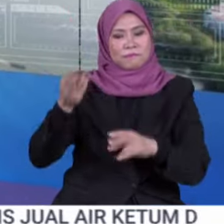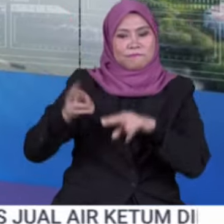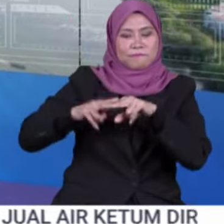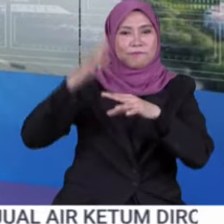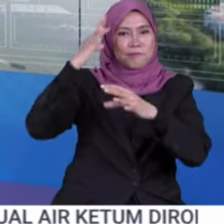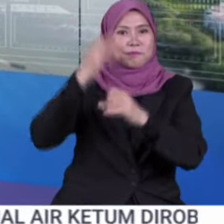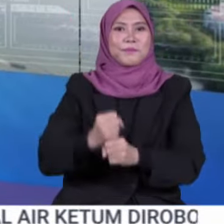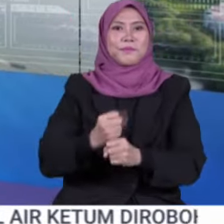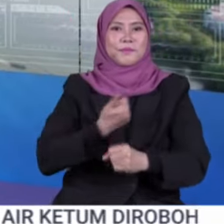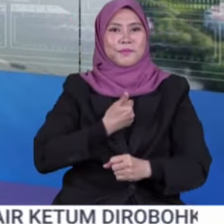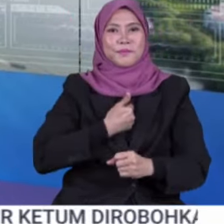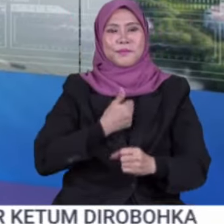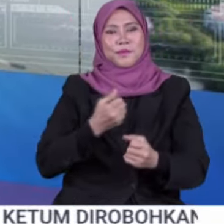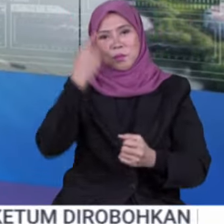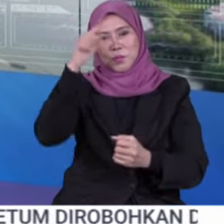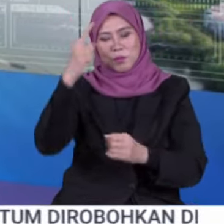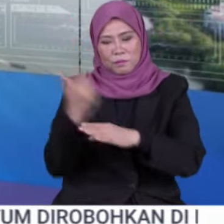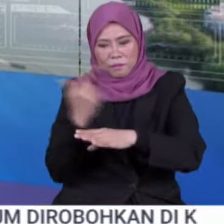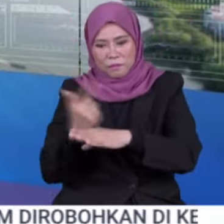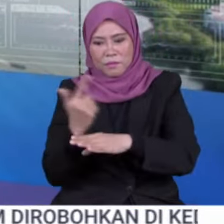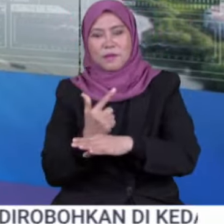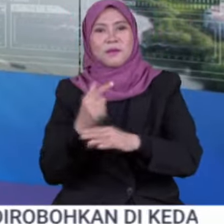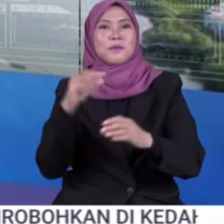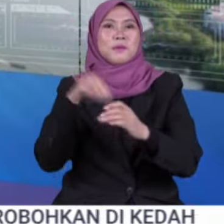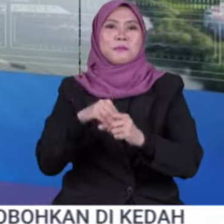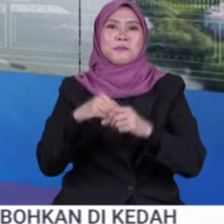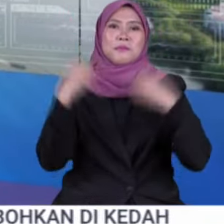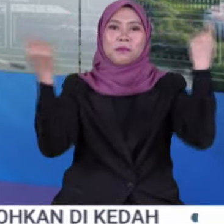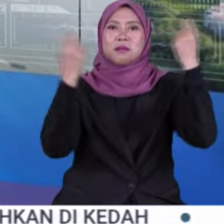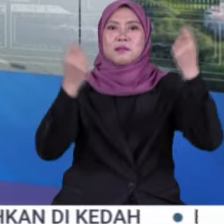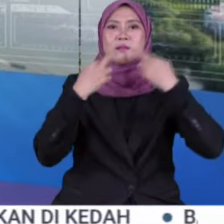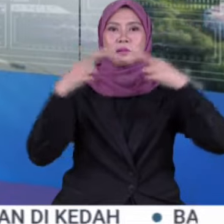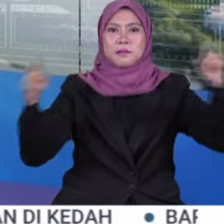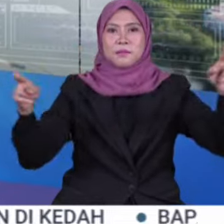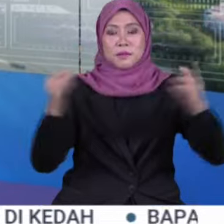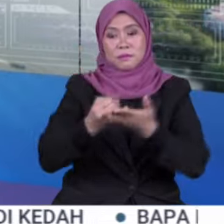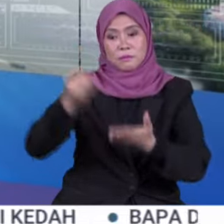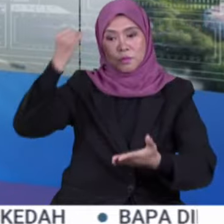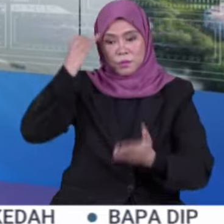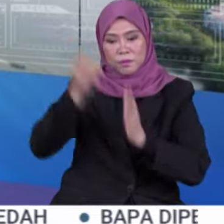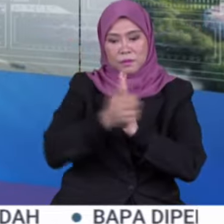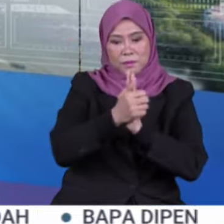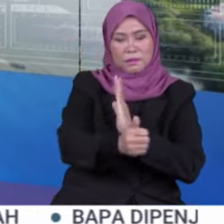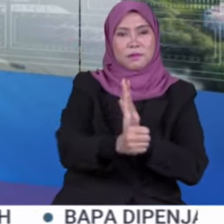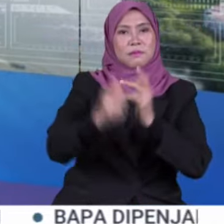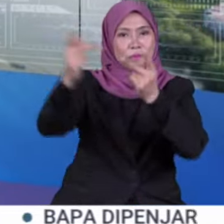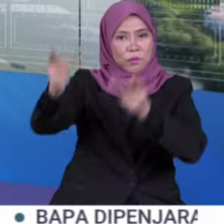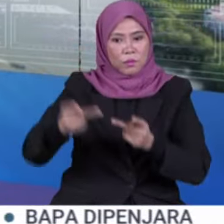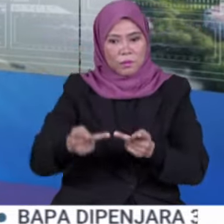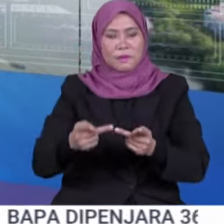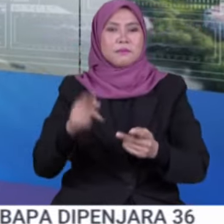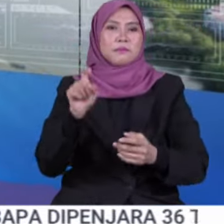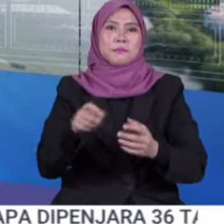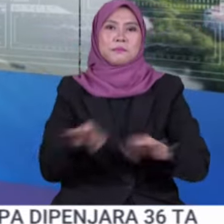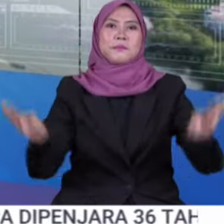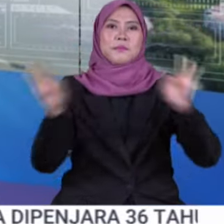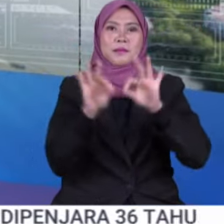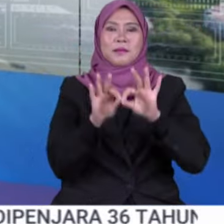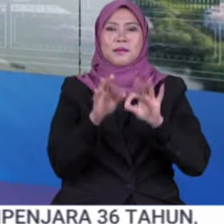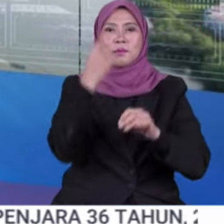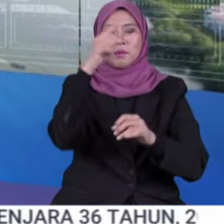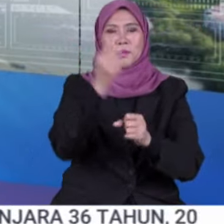ketika mempraktikkan pengetahuan protokol dalam majlis rasmi. Ilmu pengetahuan dan kemahiran protokol dapat memberi impak khususnya